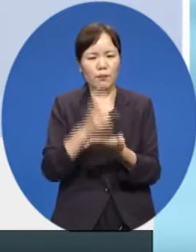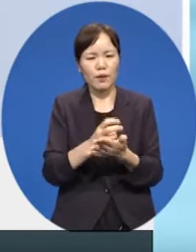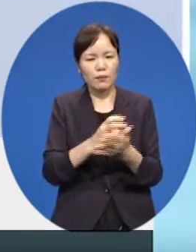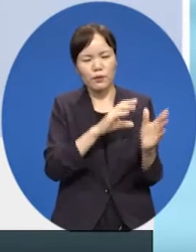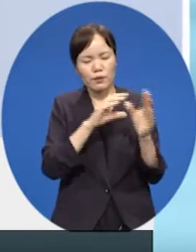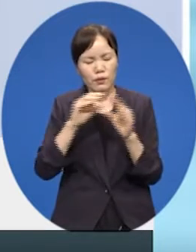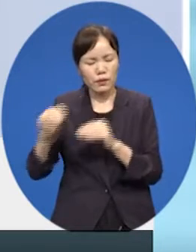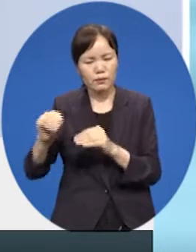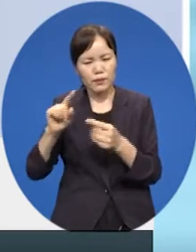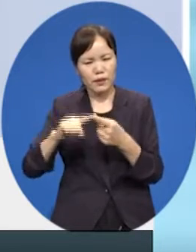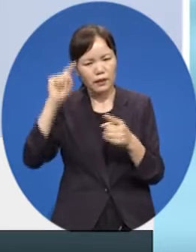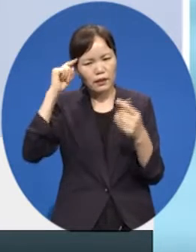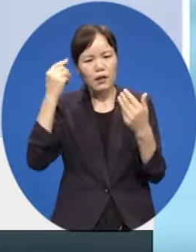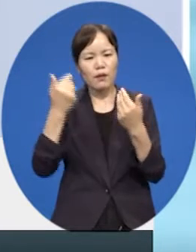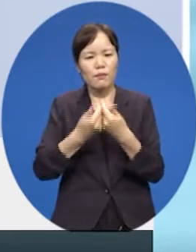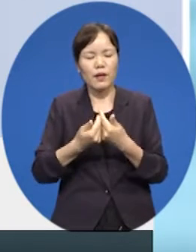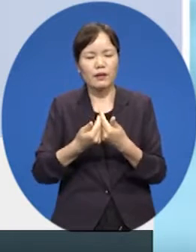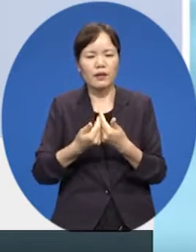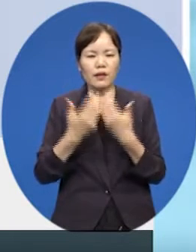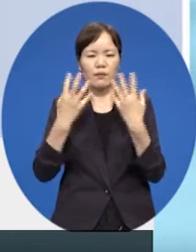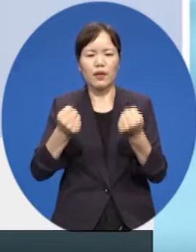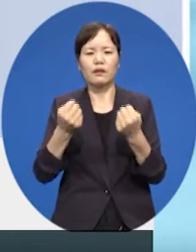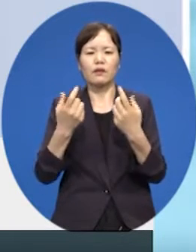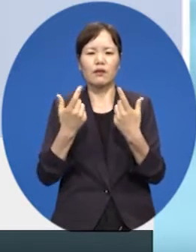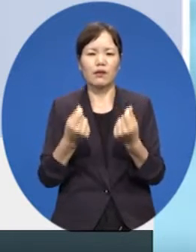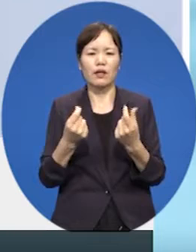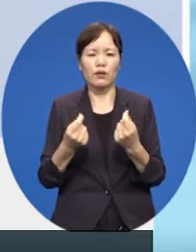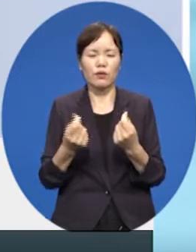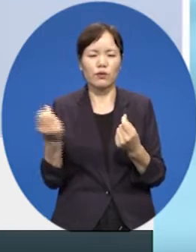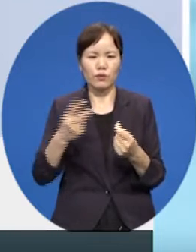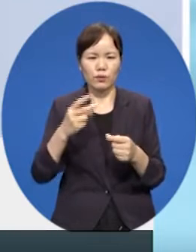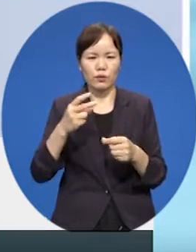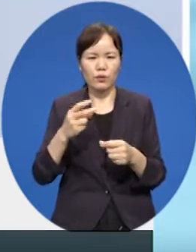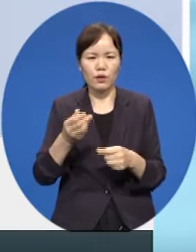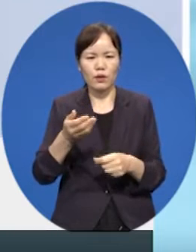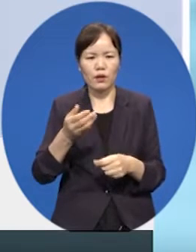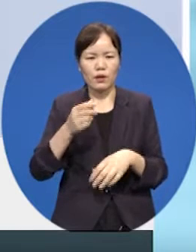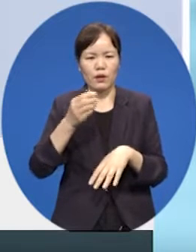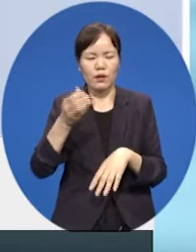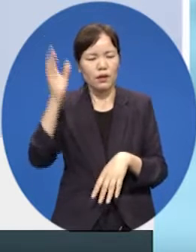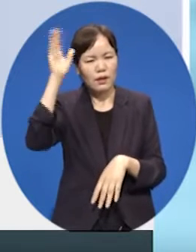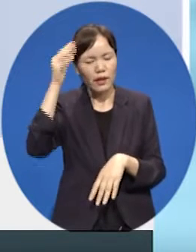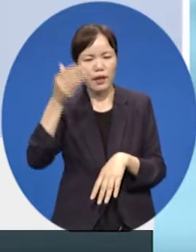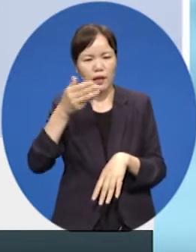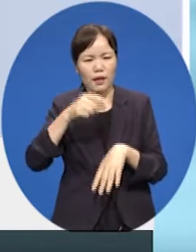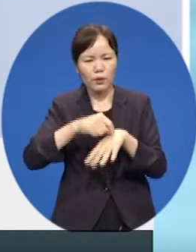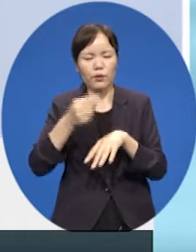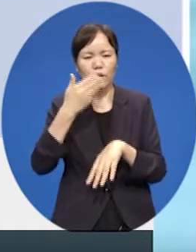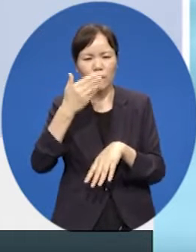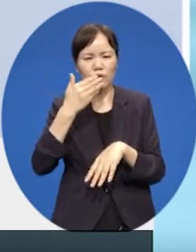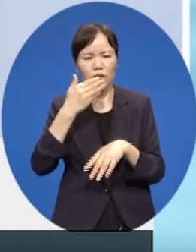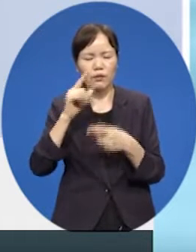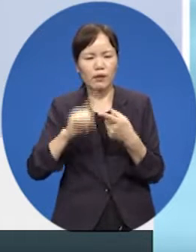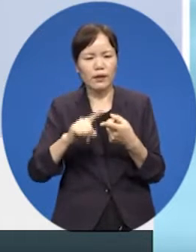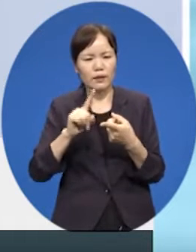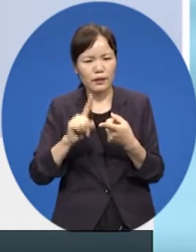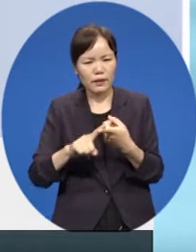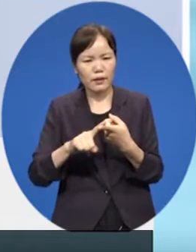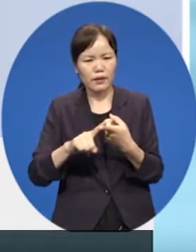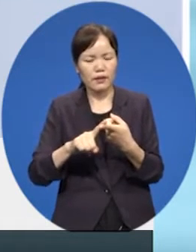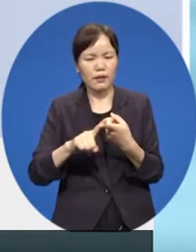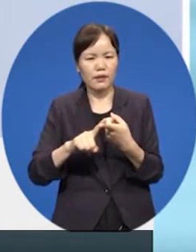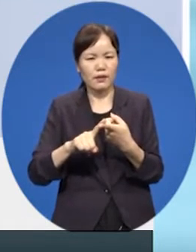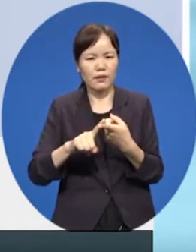나오는것 같고 그리고 또 이제 6개월 협회 이런 데서는 이게 대통령 망언 아니냐 생업을 어떻게 먹느냐